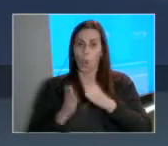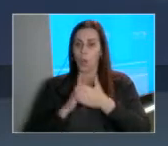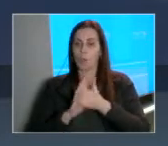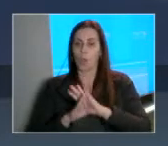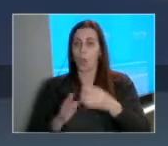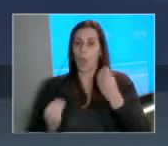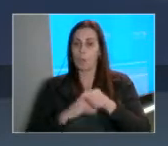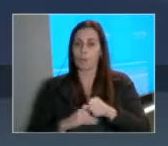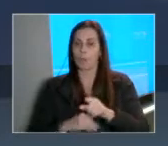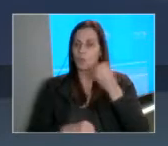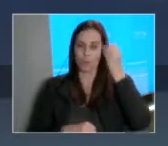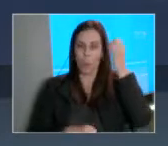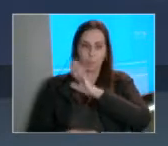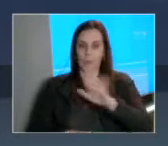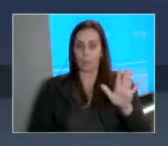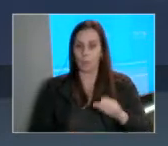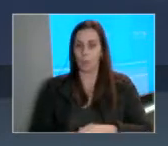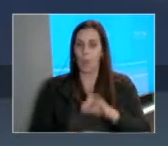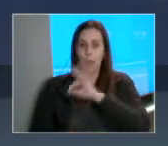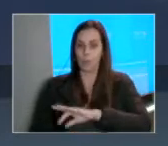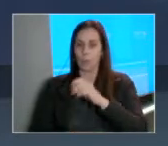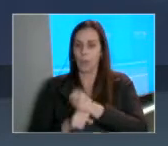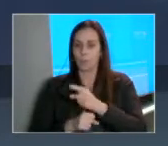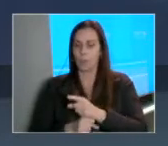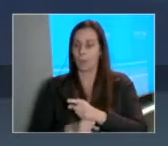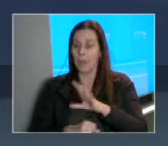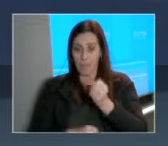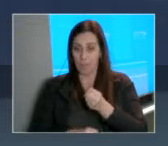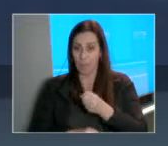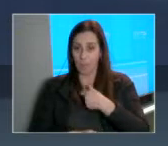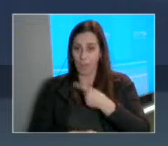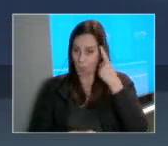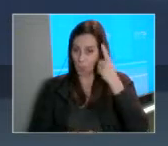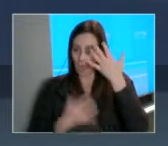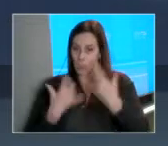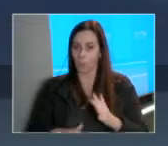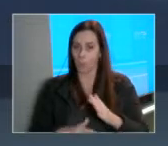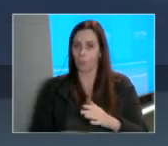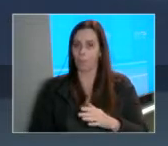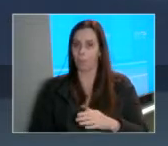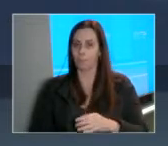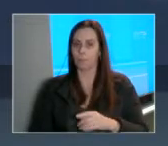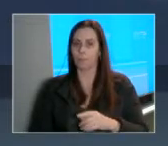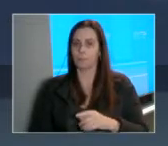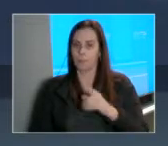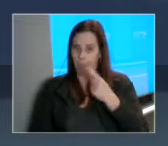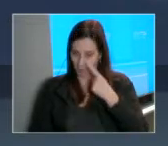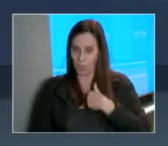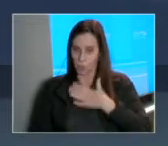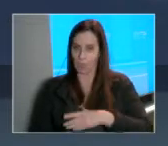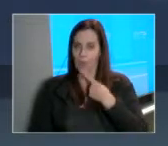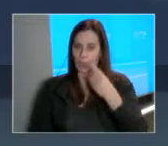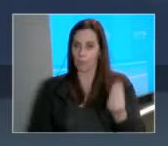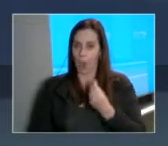יעזור. כל המשחק הזה הוא שטויות במיץ עגבניות. ליברמן עשה פה קטע. אבל ליברמן הביא איזה שלושה מנדטים לפי דעתי מהצד